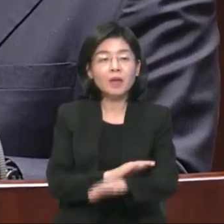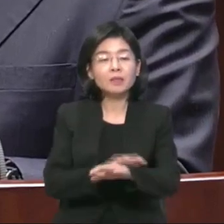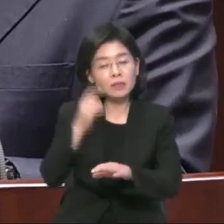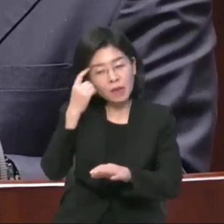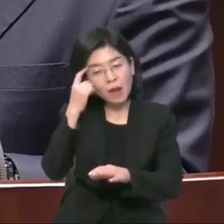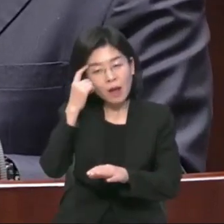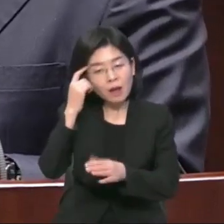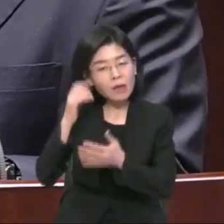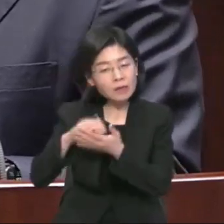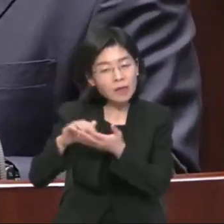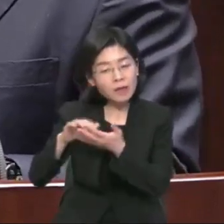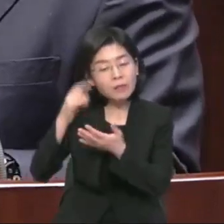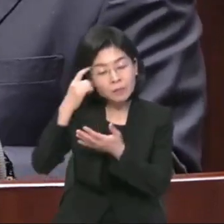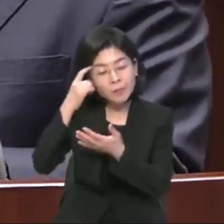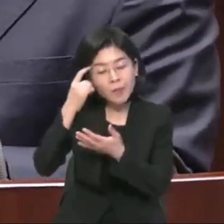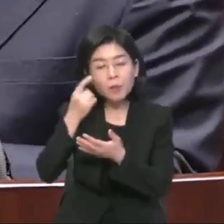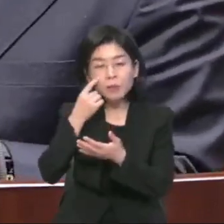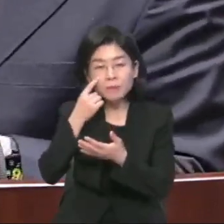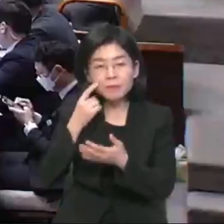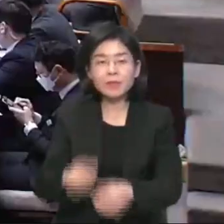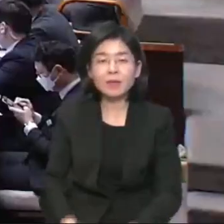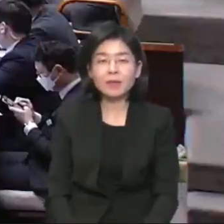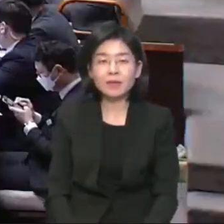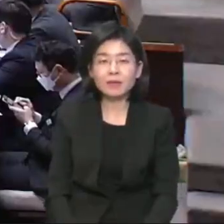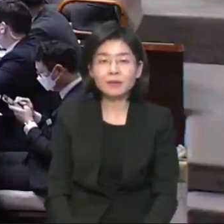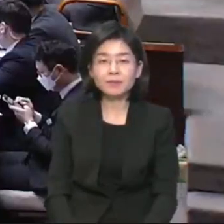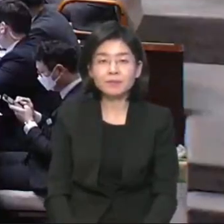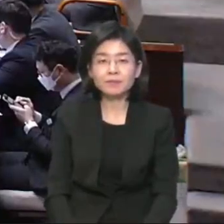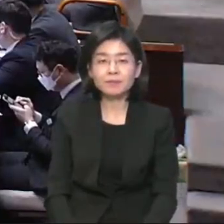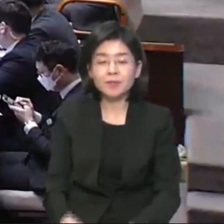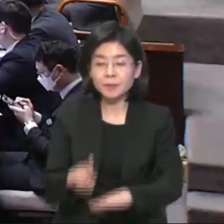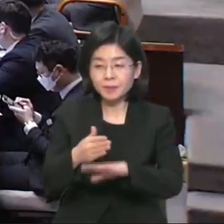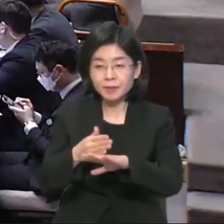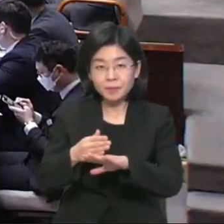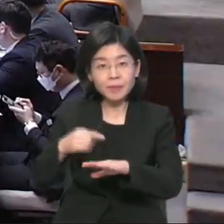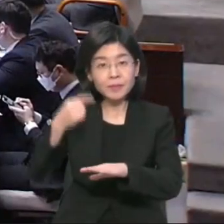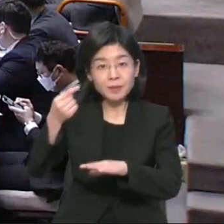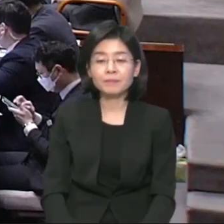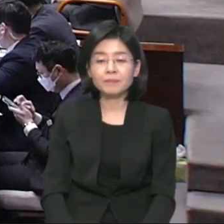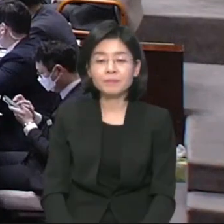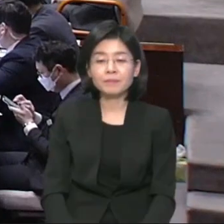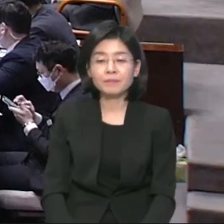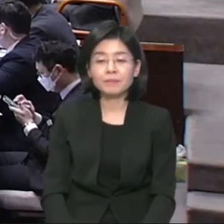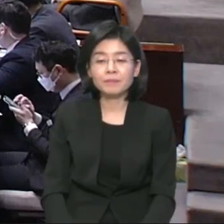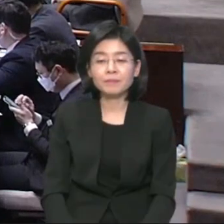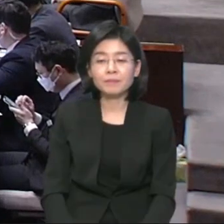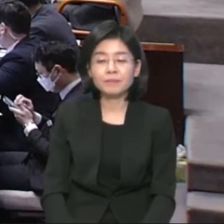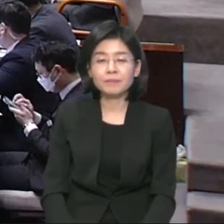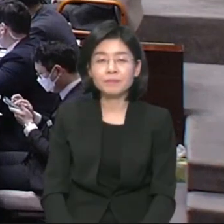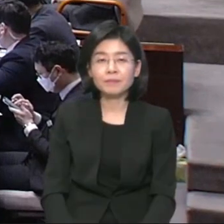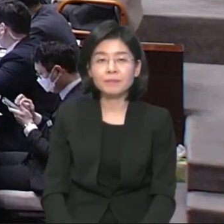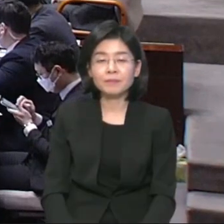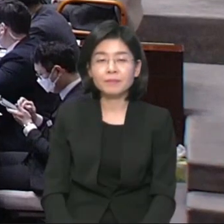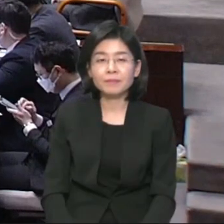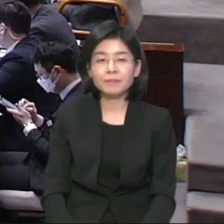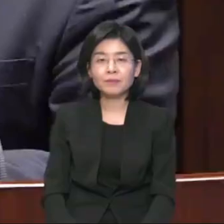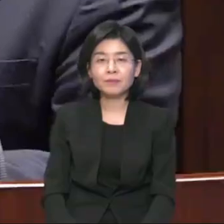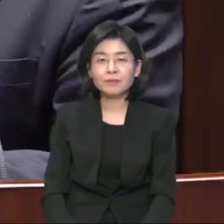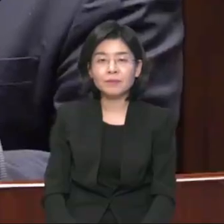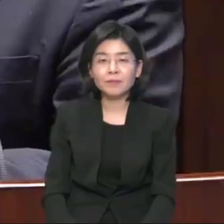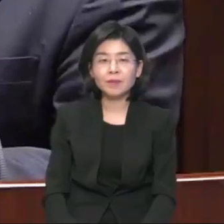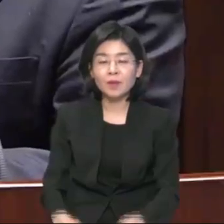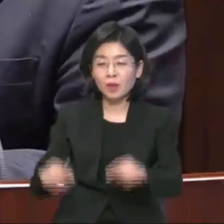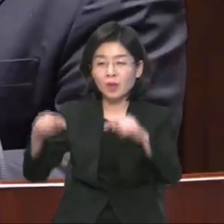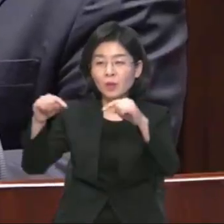검토해 보겠습니다. 예, 감사합니다. 들어가 주십시오. 외교부 장관 나와 주십시오. 장관님 오늘 취임하신 지 얼마나